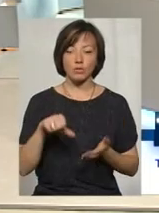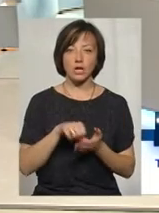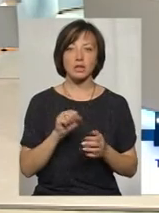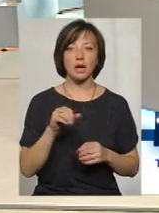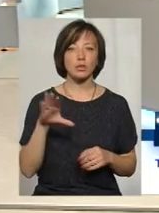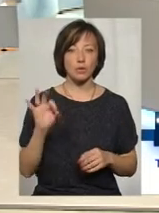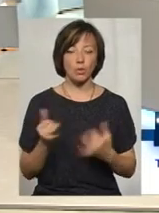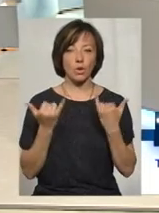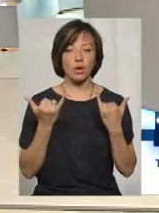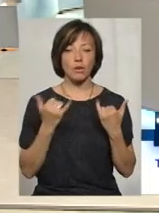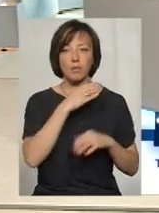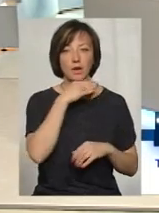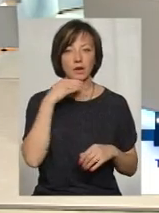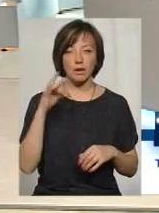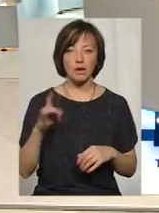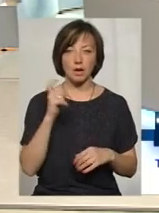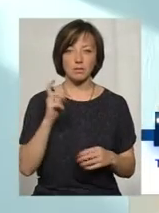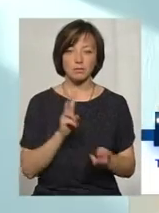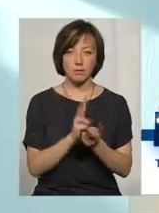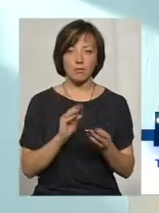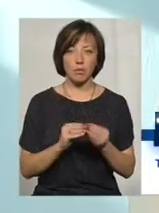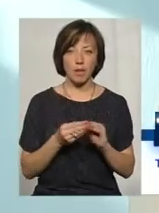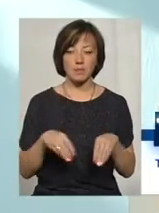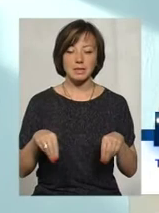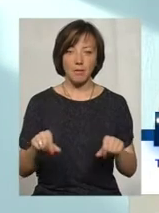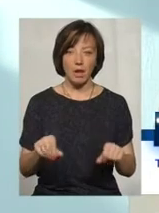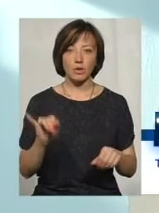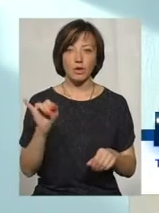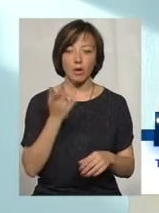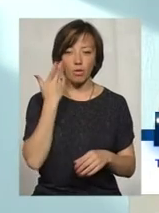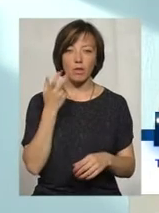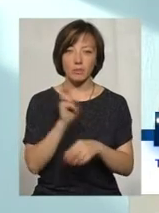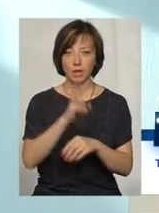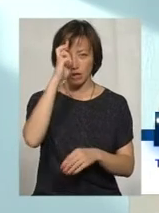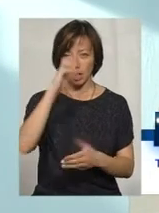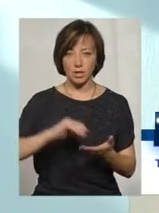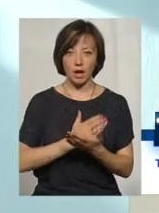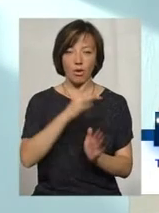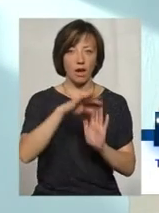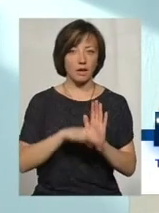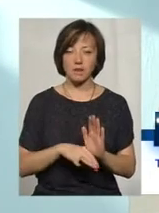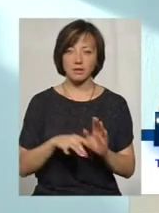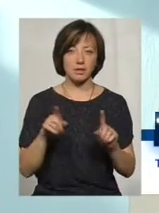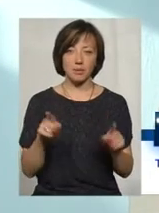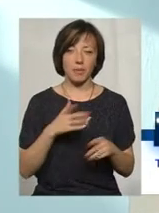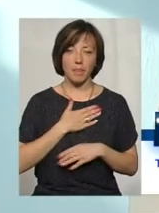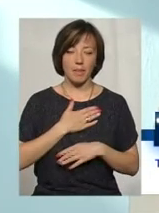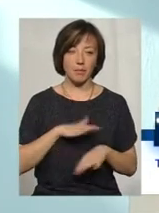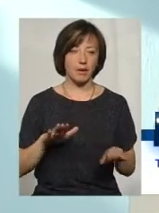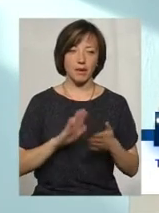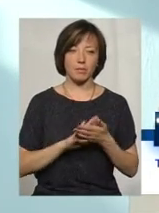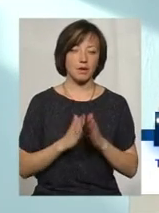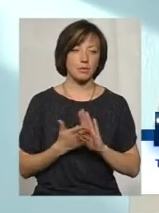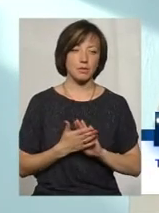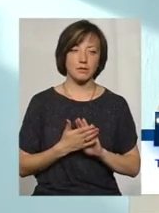антитерористичної операції не раз стикався з проблемою земельною, і коли я приходив в держгеокадастр, там не зовсім приємна